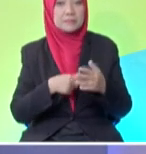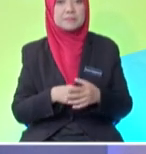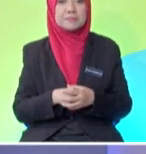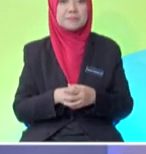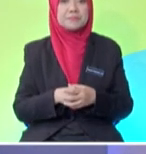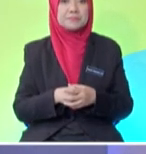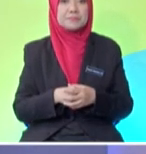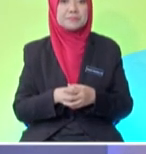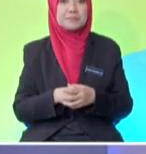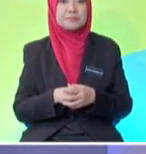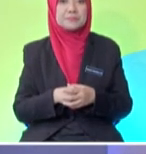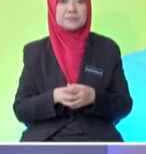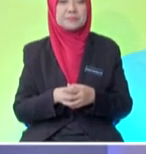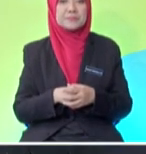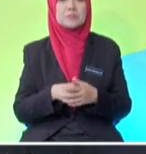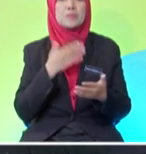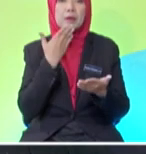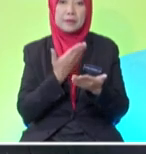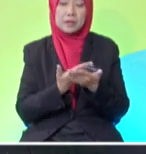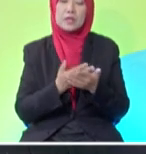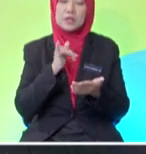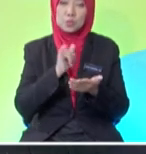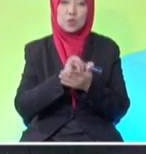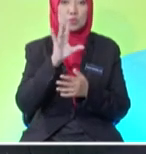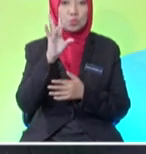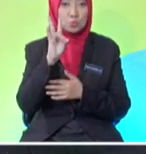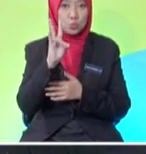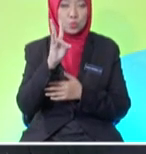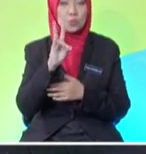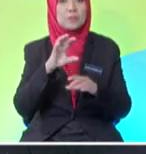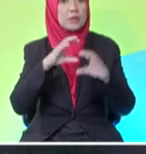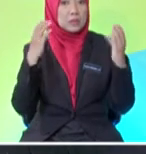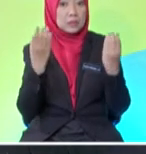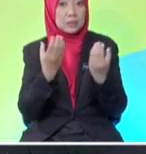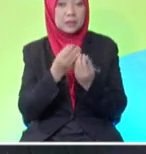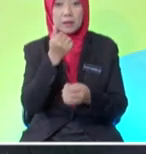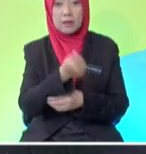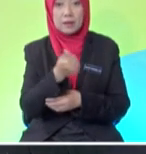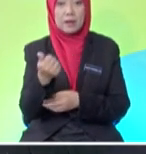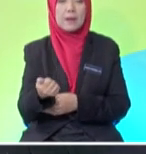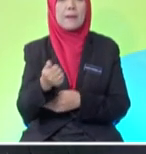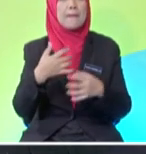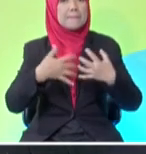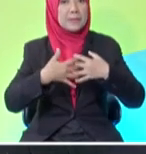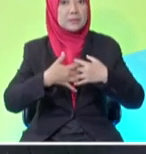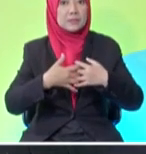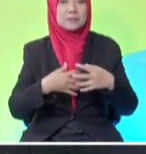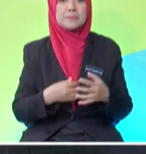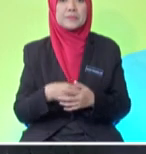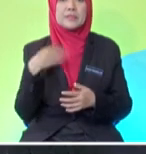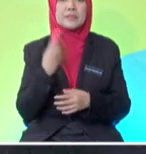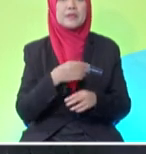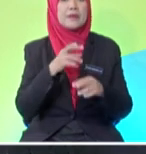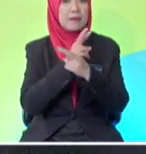baik oke baik Jadi itulah 7 kategori ala tandan mesin yang kita belajar di segmen ini dan sekarang